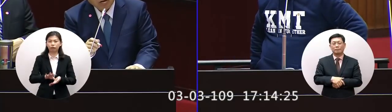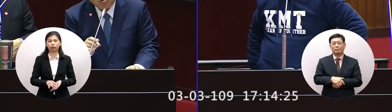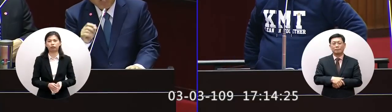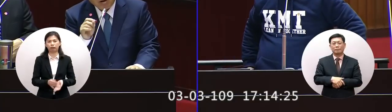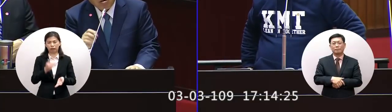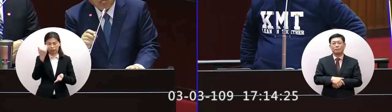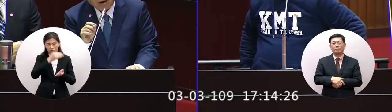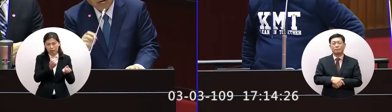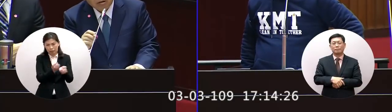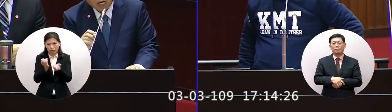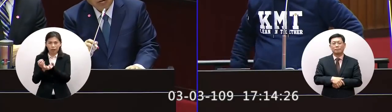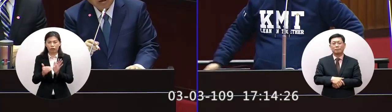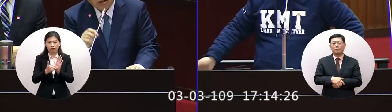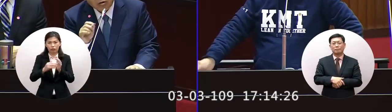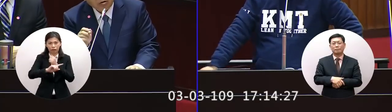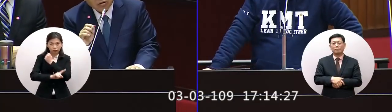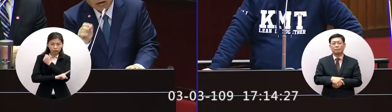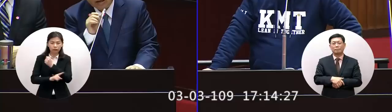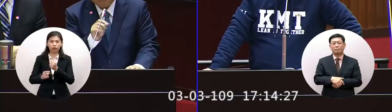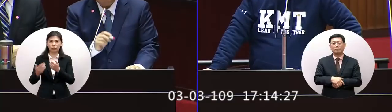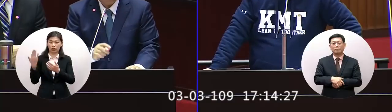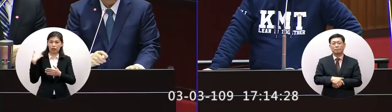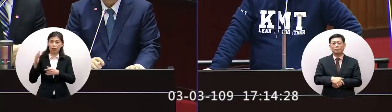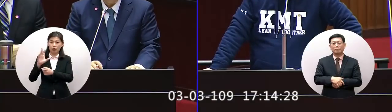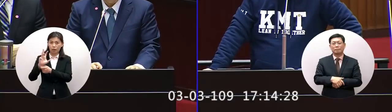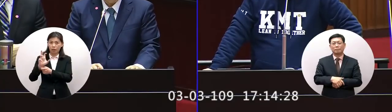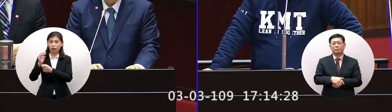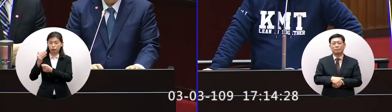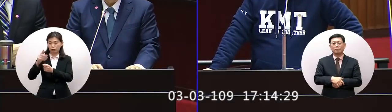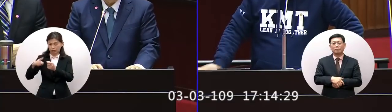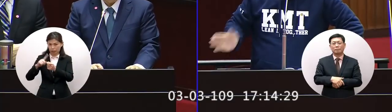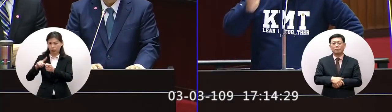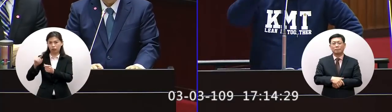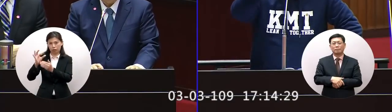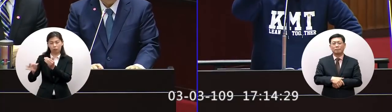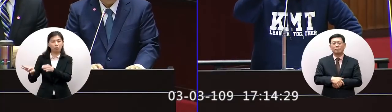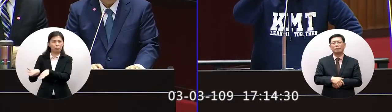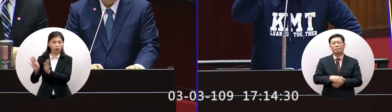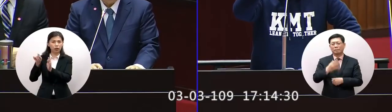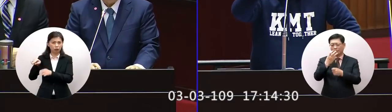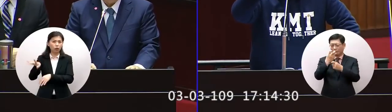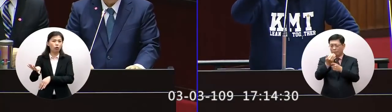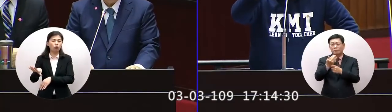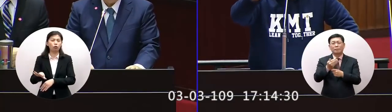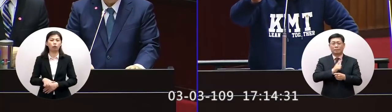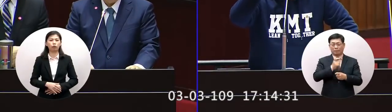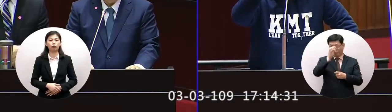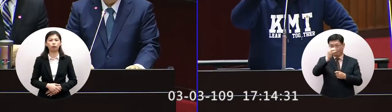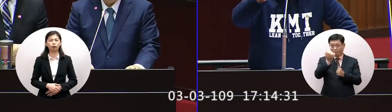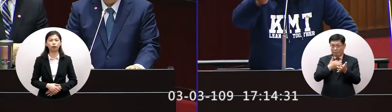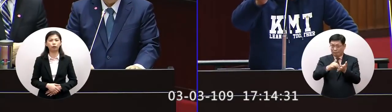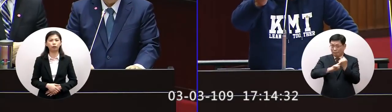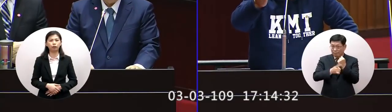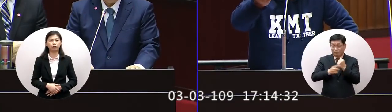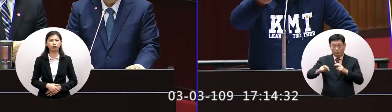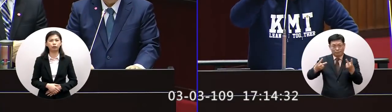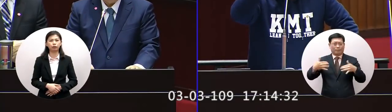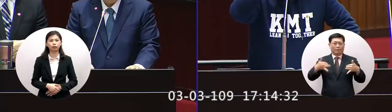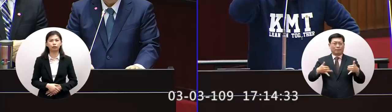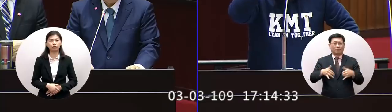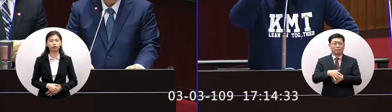防救法从1989年就有这一条。 哎，在高年你来看预算法，敢有修